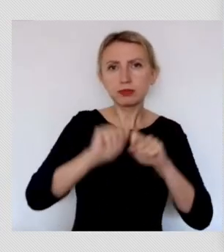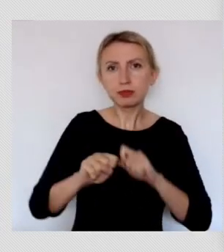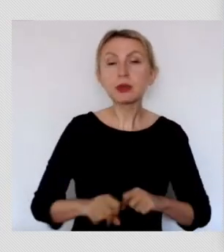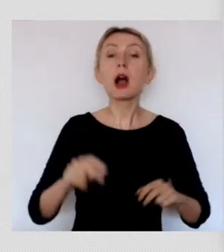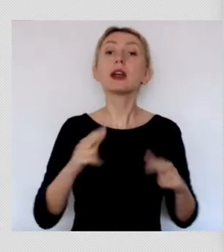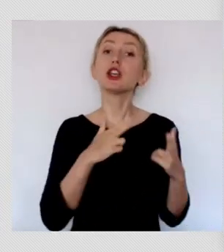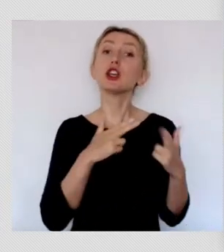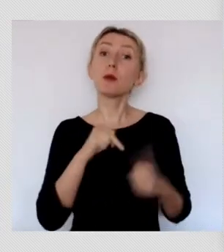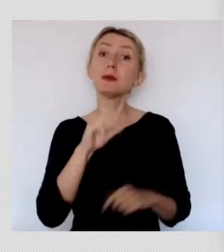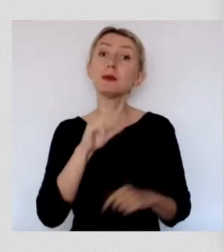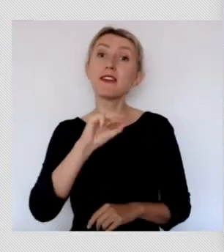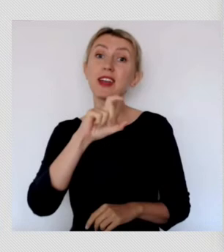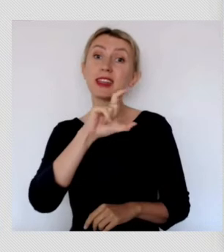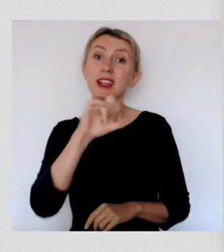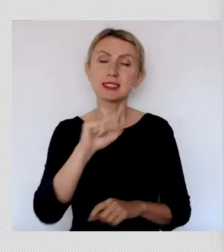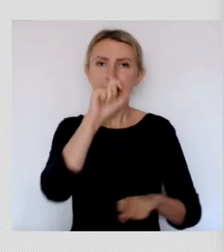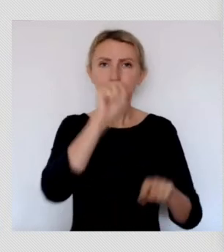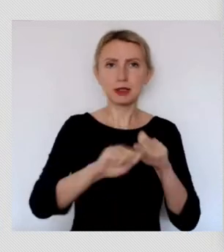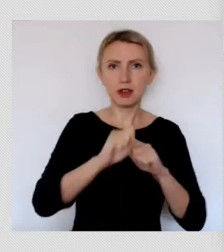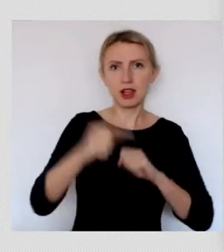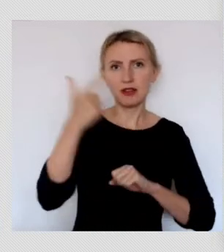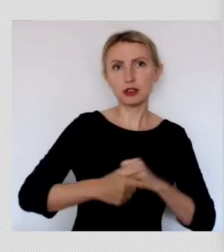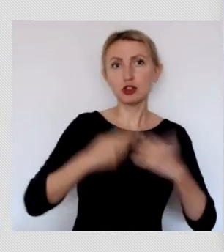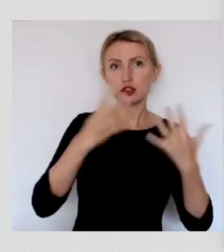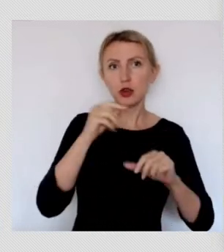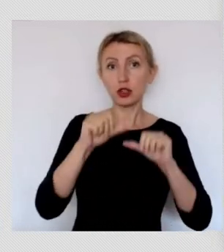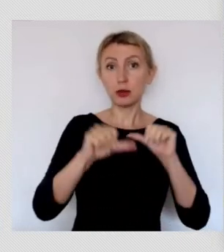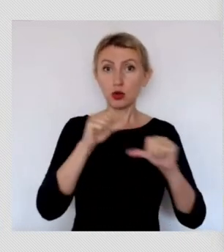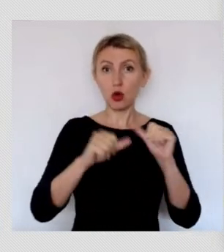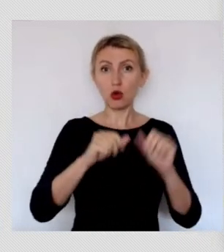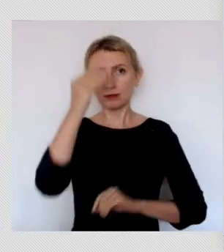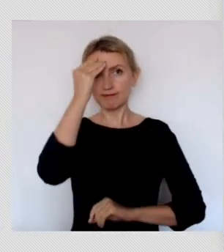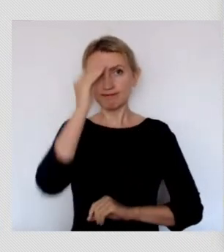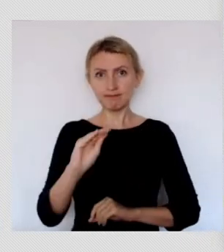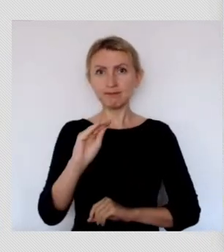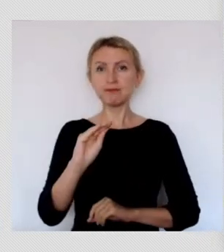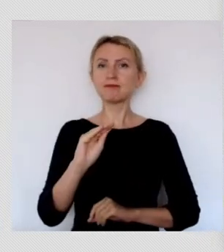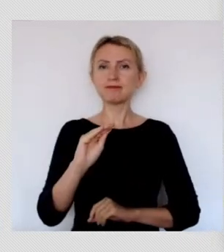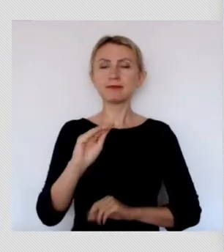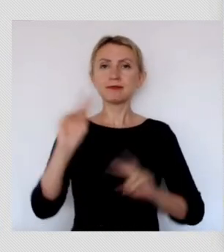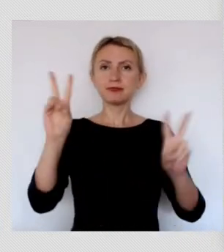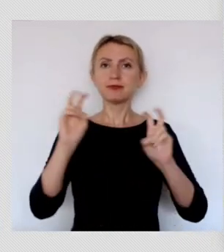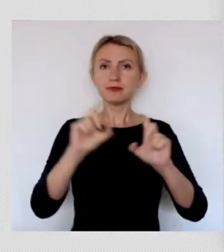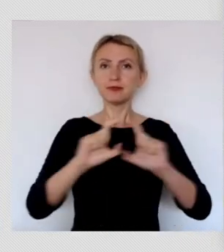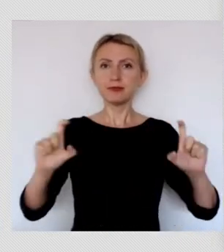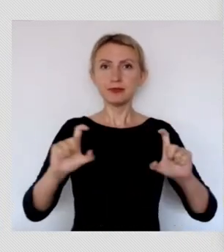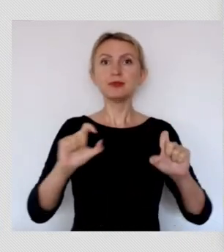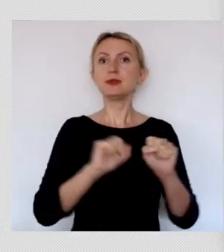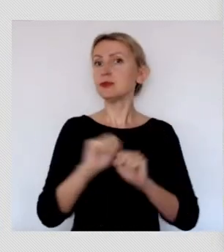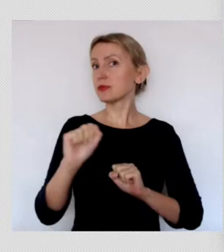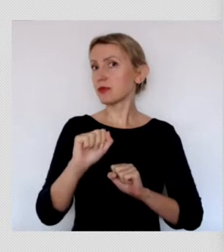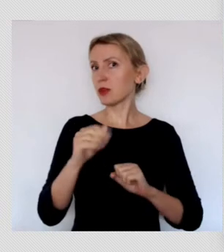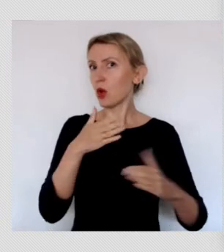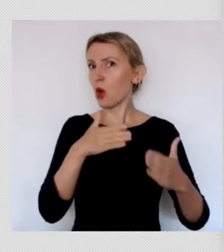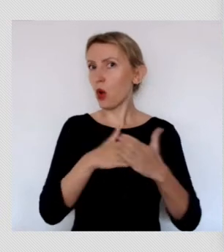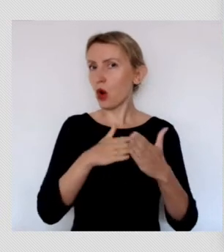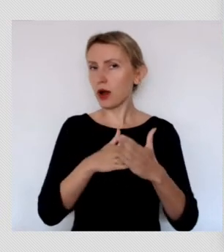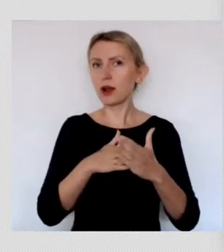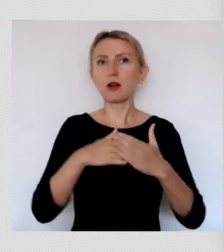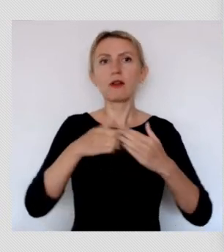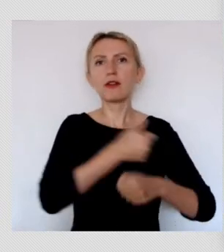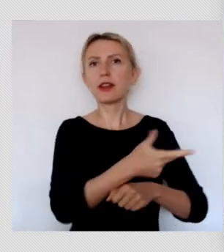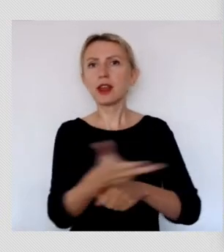Wenecka zwracała w 2009 roku uwagę, cytuję, w momencie, kiedy następuje ograniczanie pluralizmu